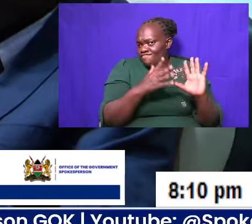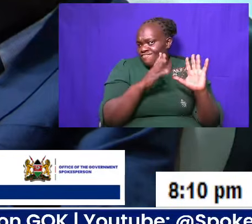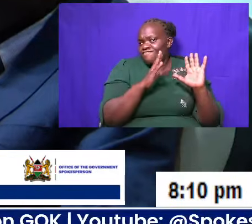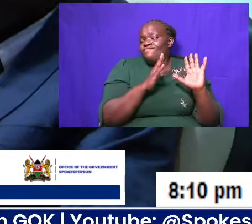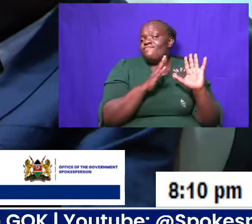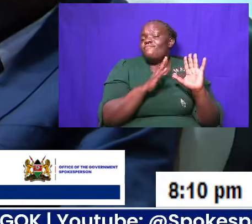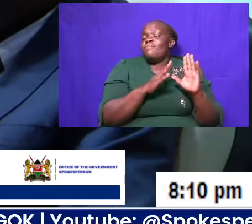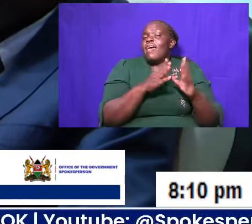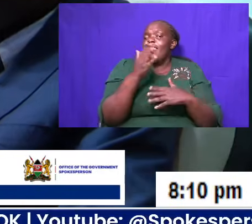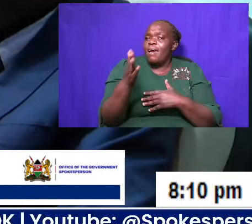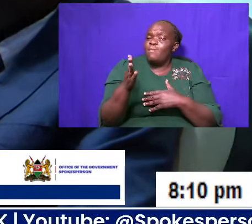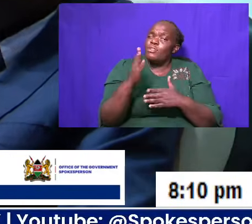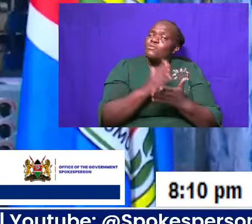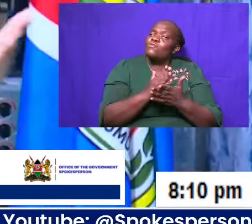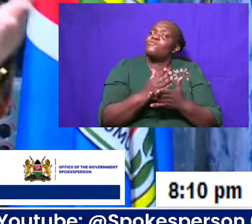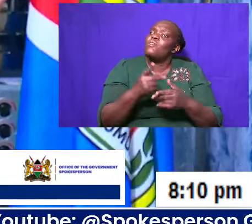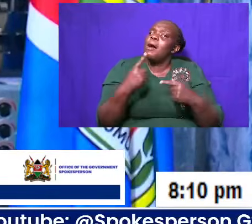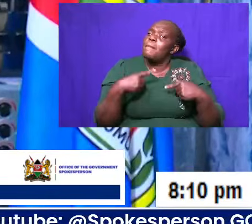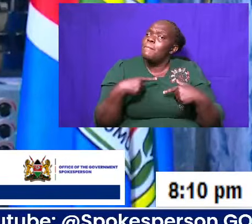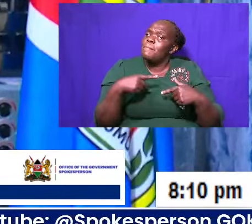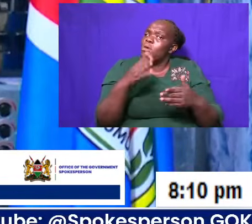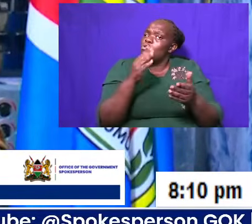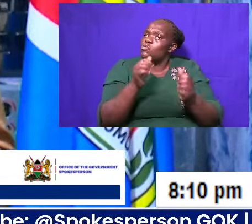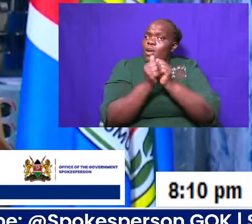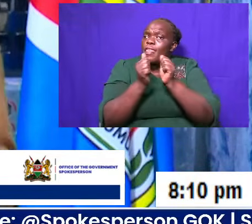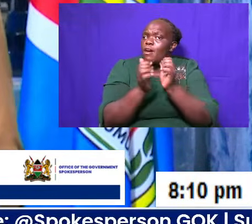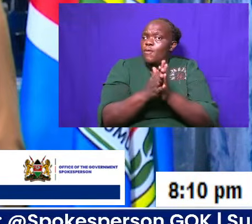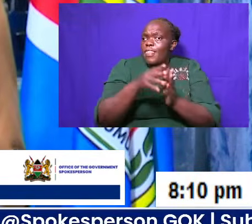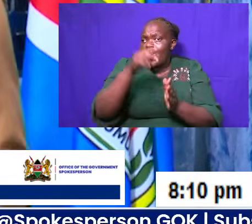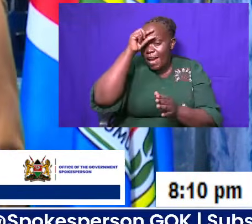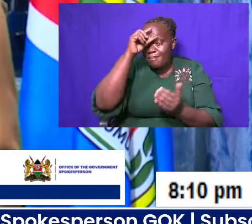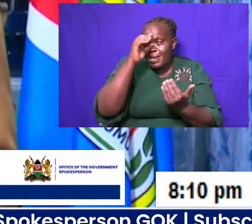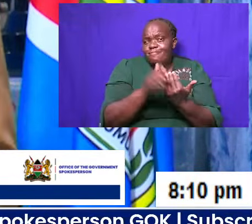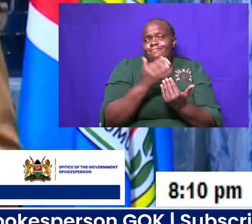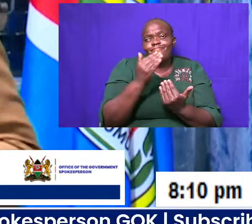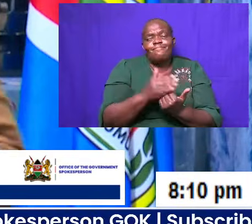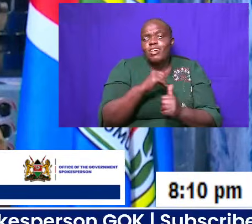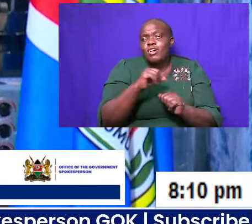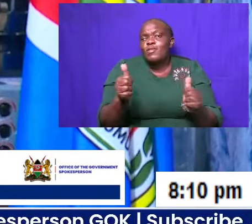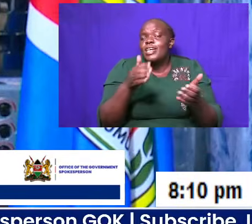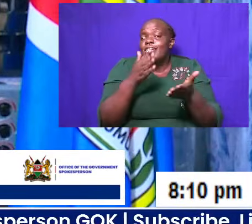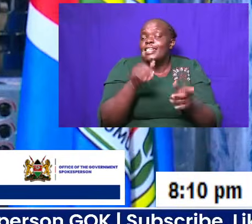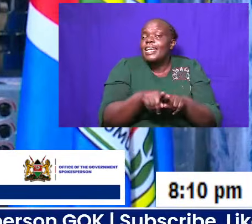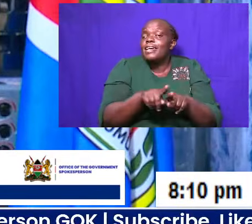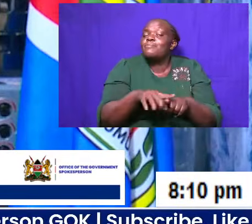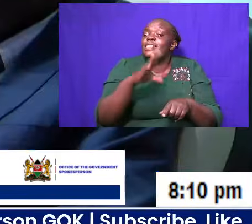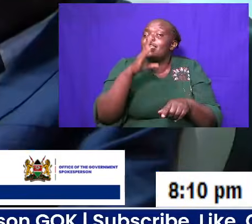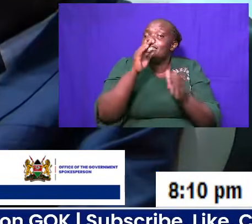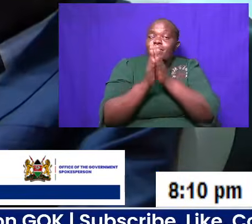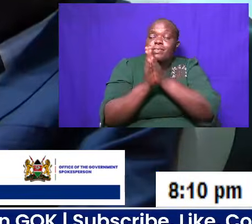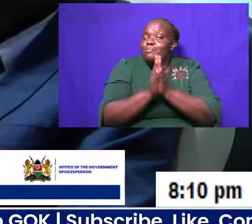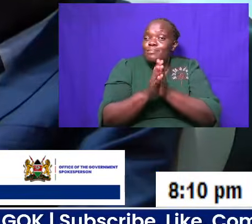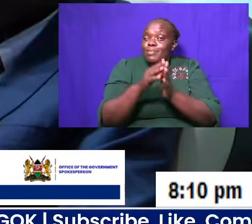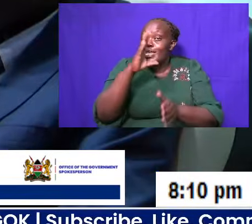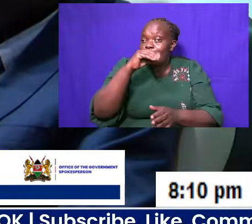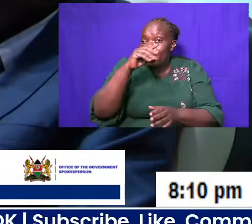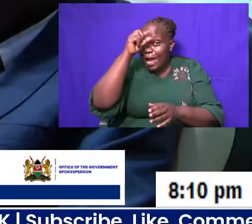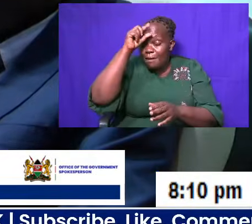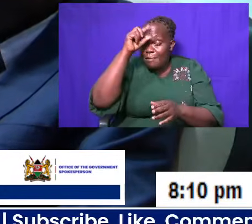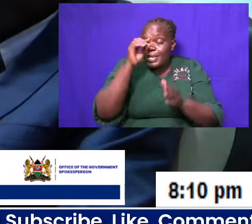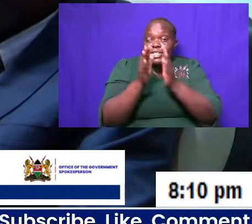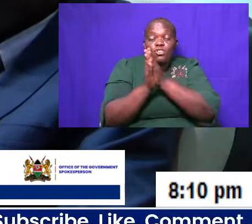And so therefore, watu wangu tuko na serikali ambayo inatujali, na ndio leo tuko na kipindi cha Sema na Spox. Sema na